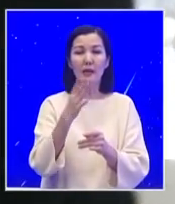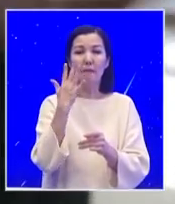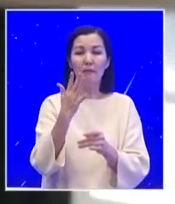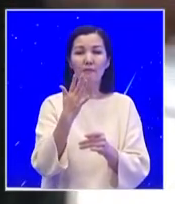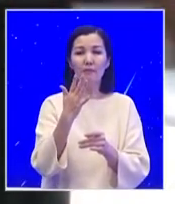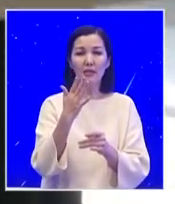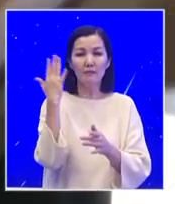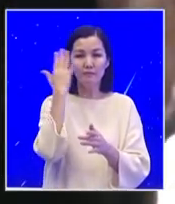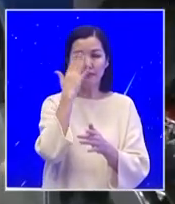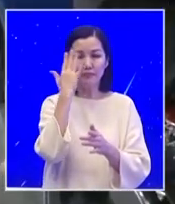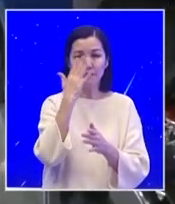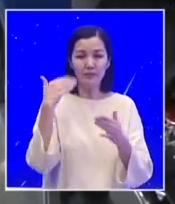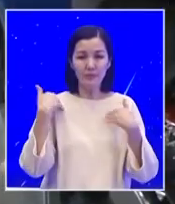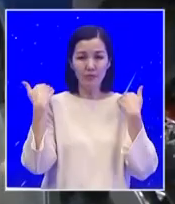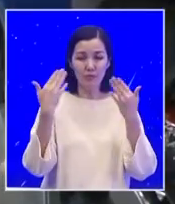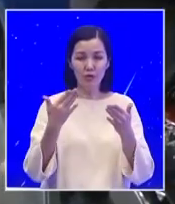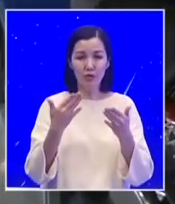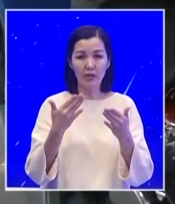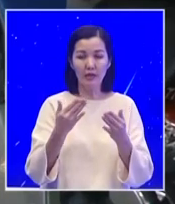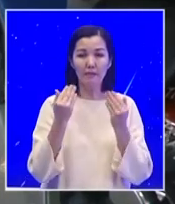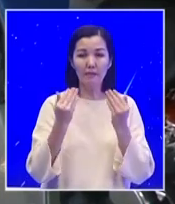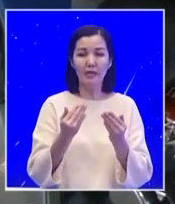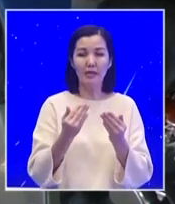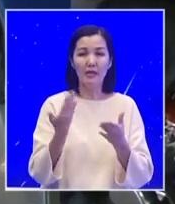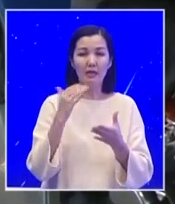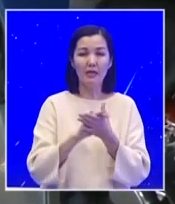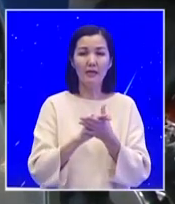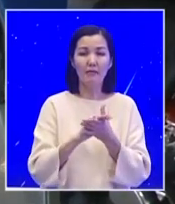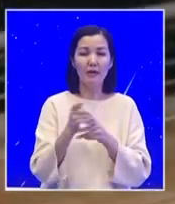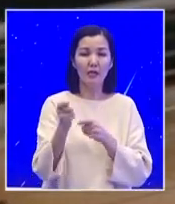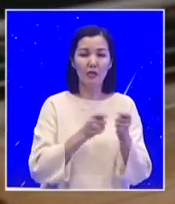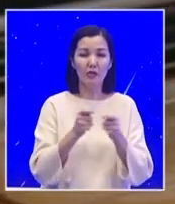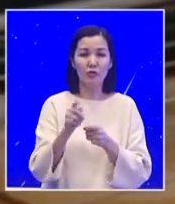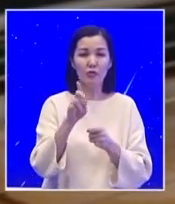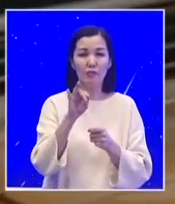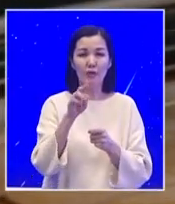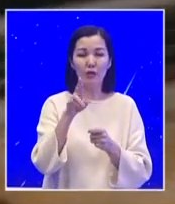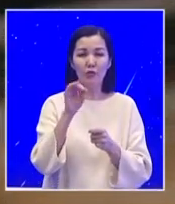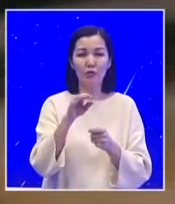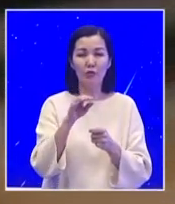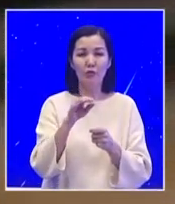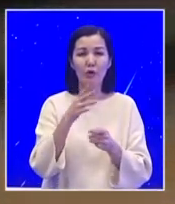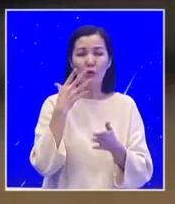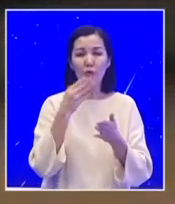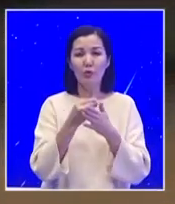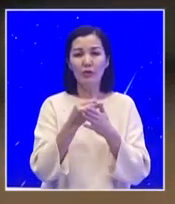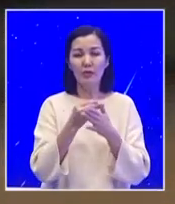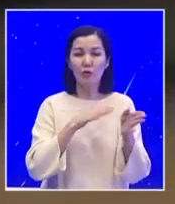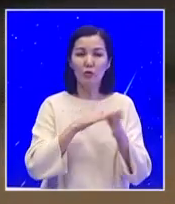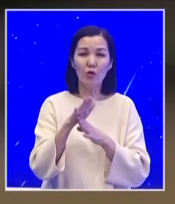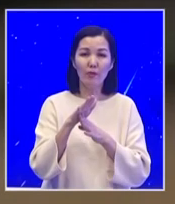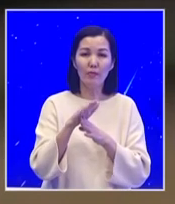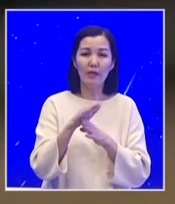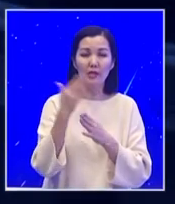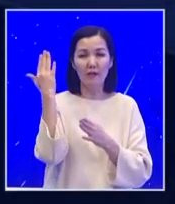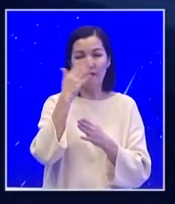тұратын сериал көрерменге жол тартты. Ал биыл танымал режиссер Мұрат Бидосов ол туралы бөлек ғұмырнамалық толық метражды